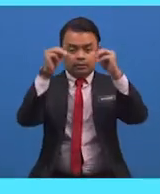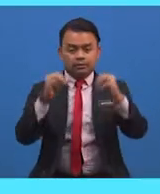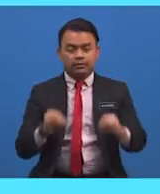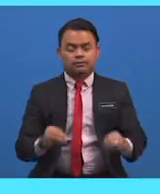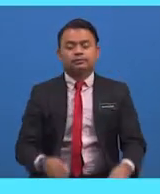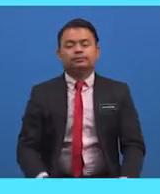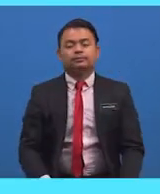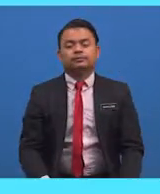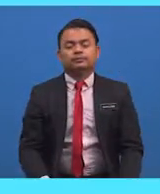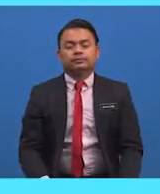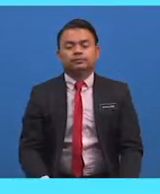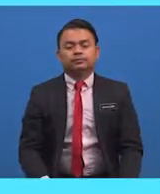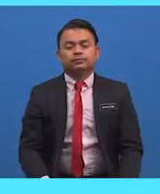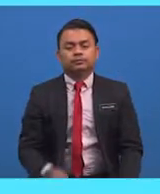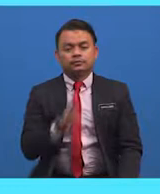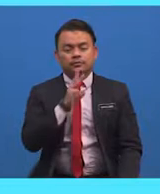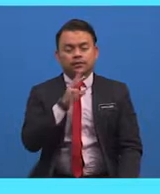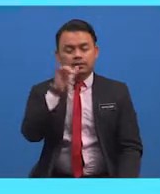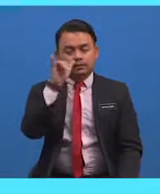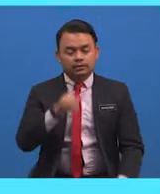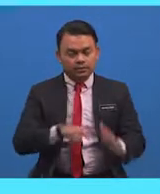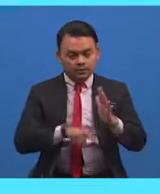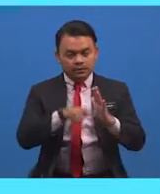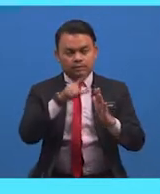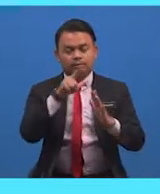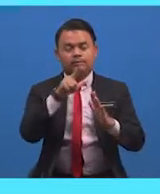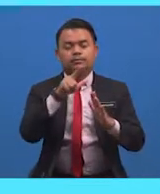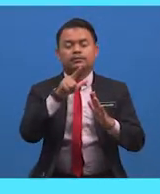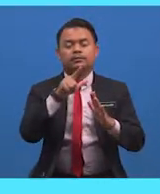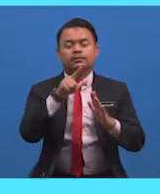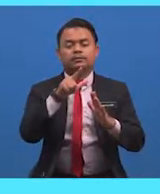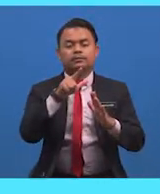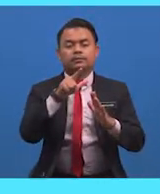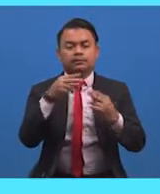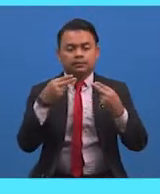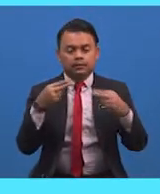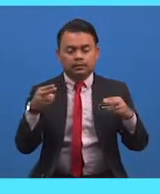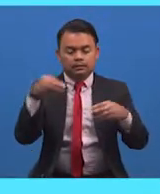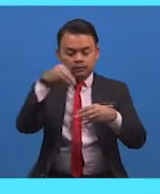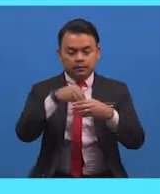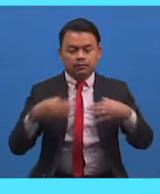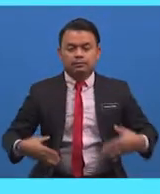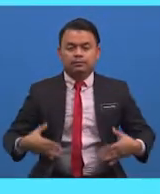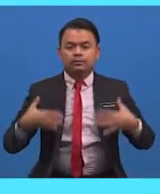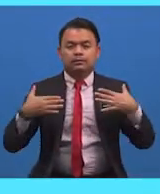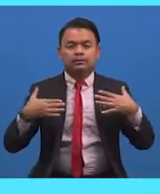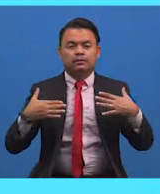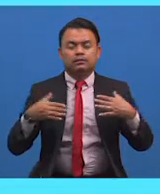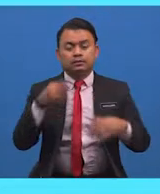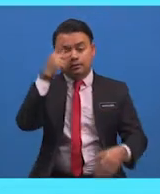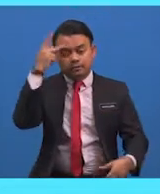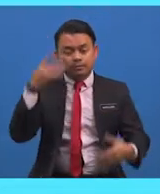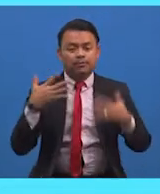Kehilangan air secara berlebihan daripada badan juga dikaitkan dengan suhu sekitar yang panas melampau. Kesan